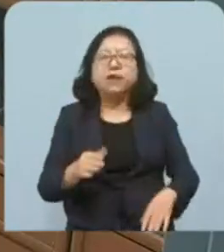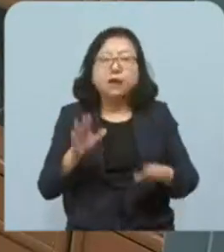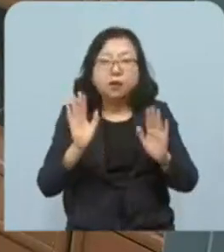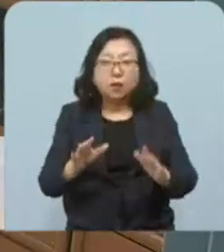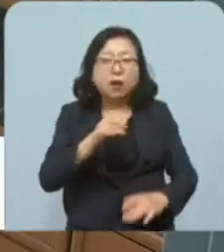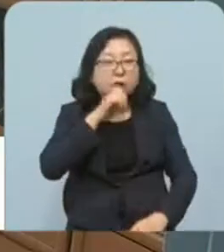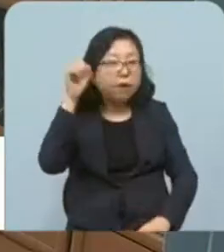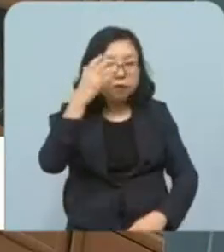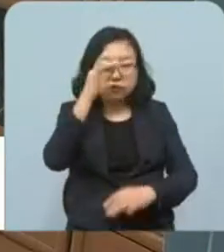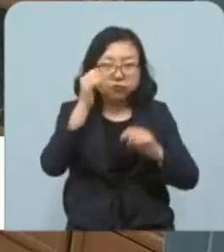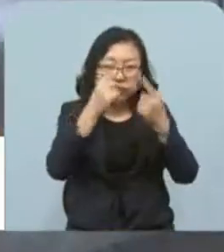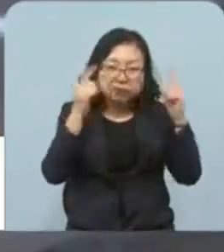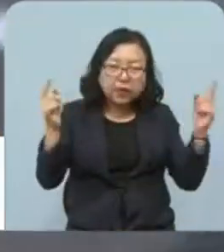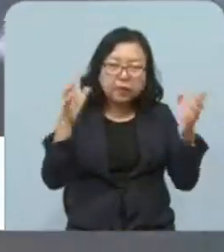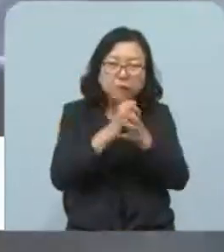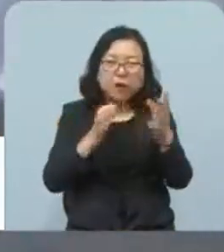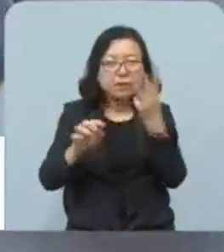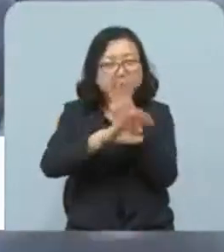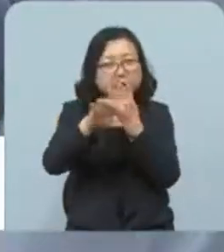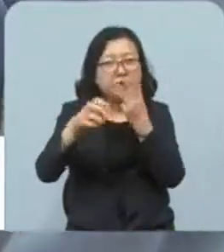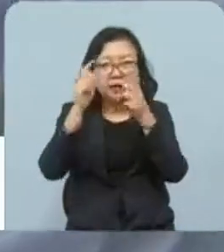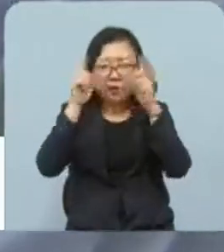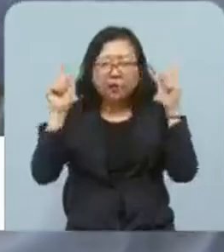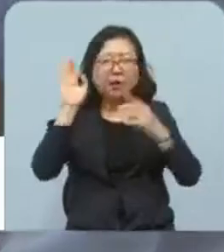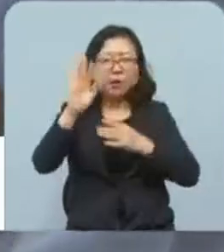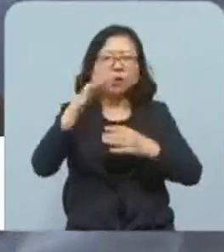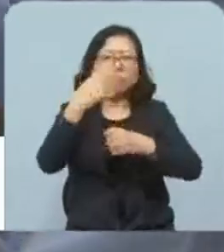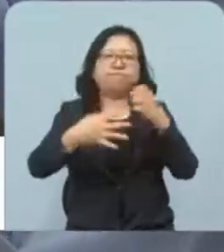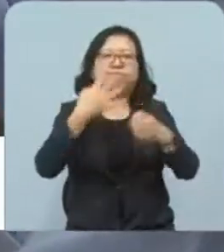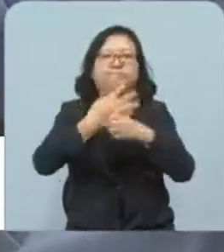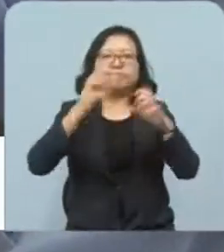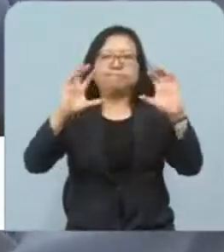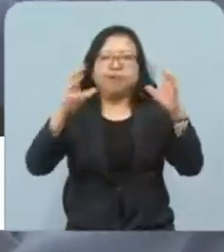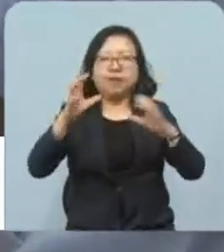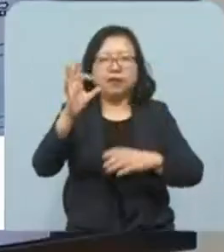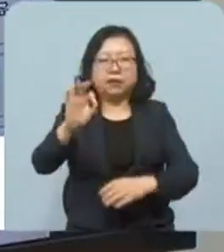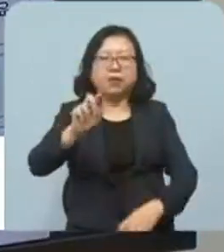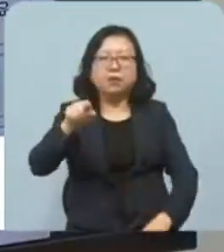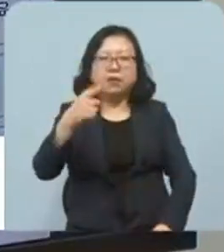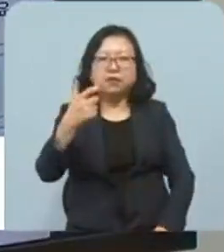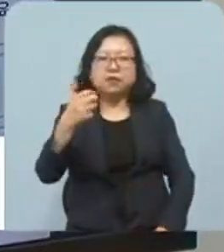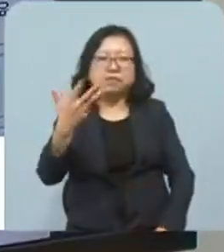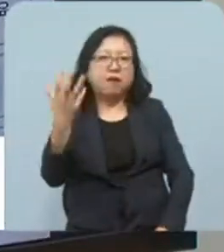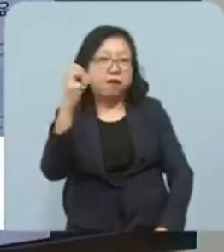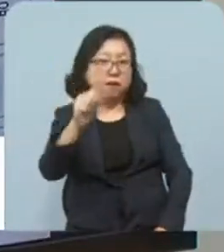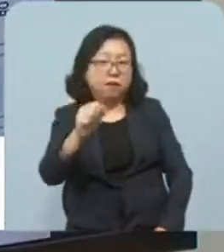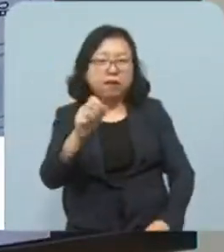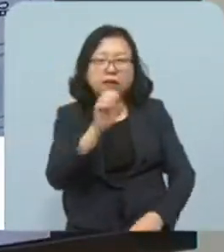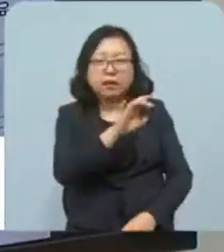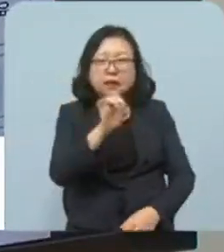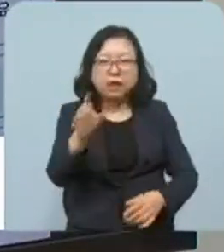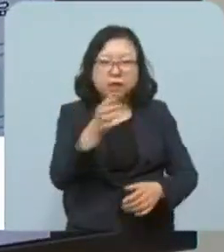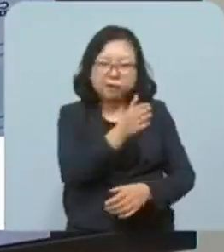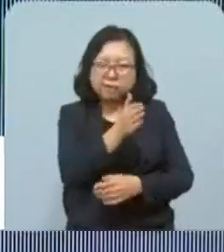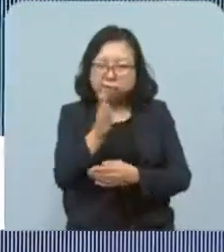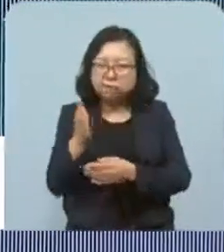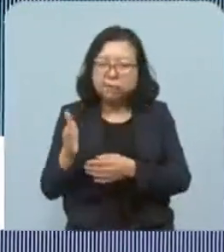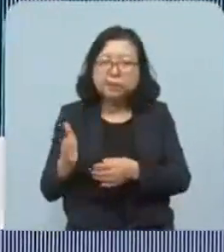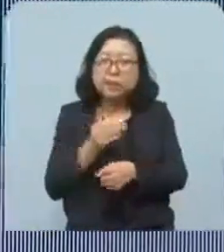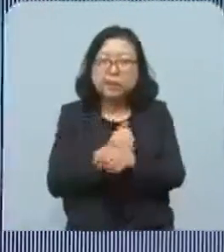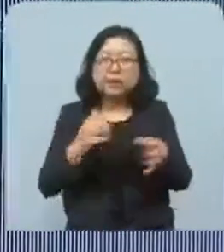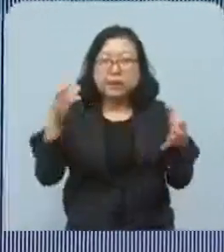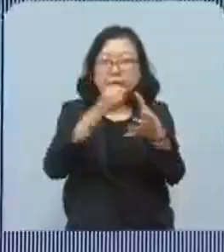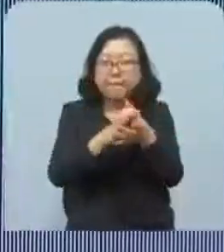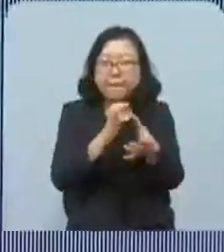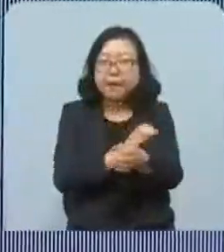충북대 등 충청권 3개 대학은 앞으로 4년간 국비 168억 원을 확보하고 각각 특화된 분야의 전공을 융합해